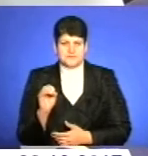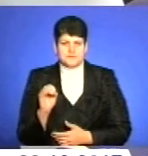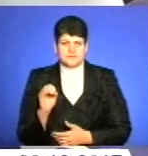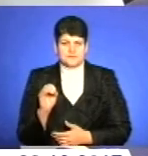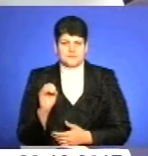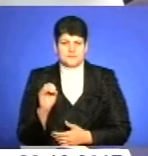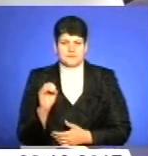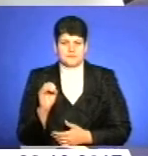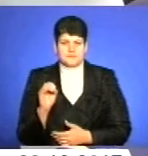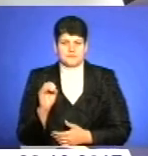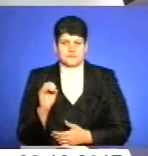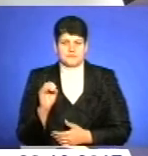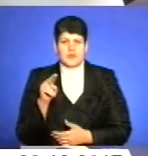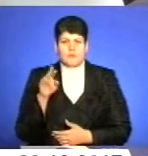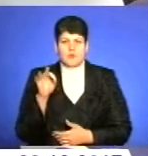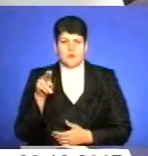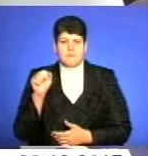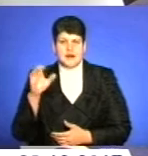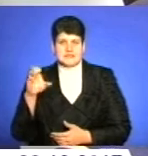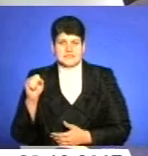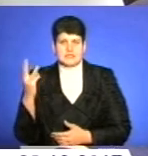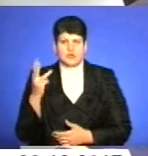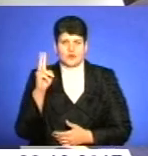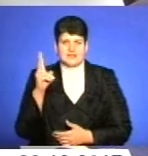Часов'яр, Попасна, Троїцька,